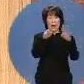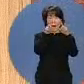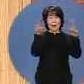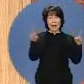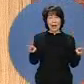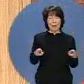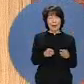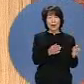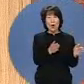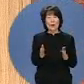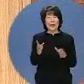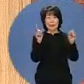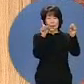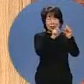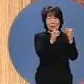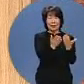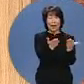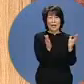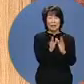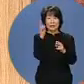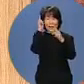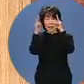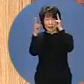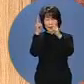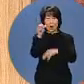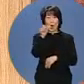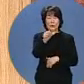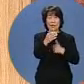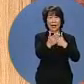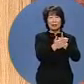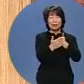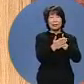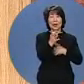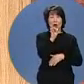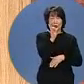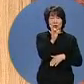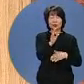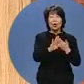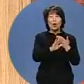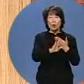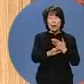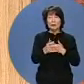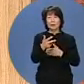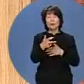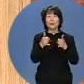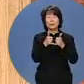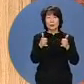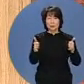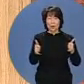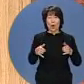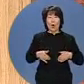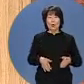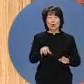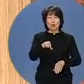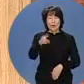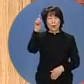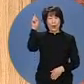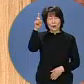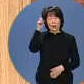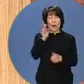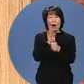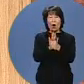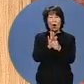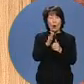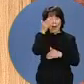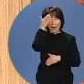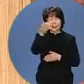看板の設置には5つの団体・企業からの寄付のほか、多くの市民からのふるさと生駒応援寄